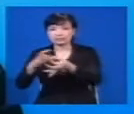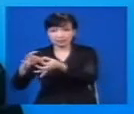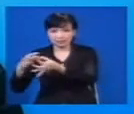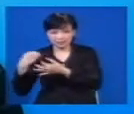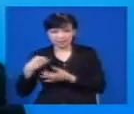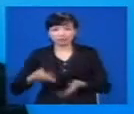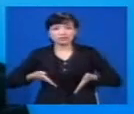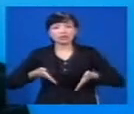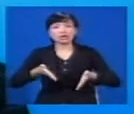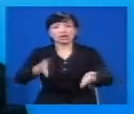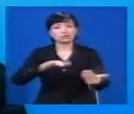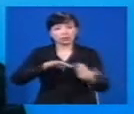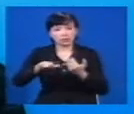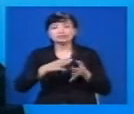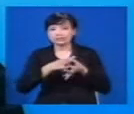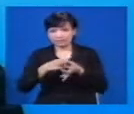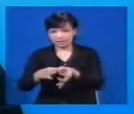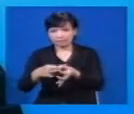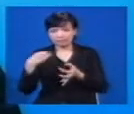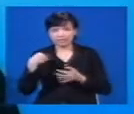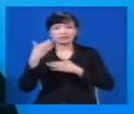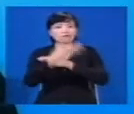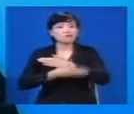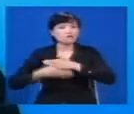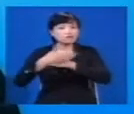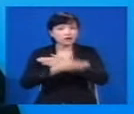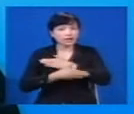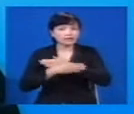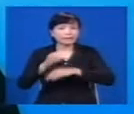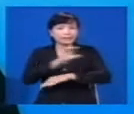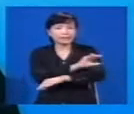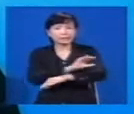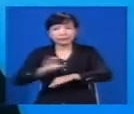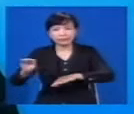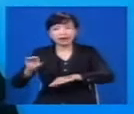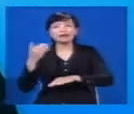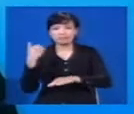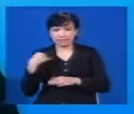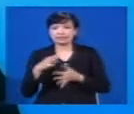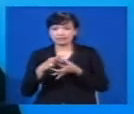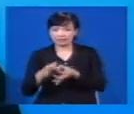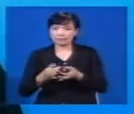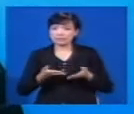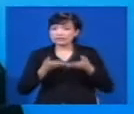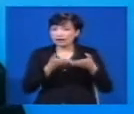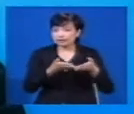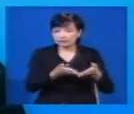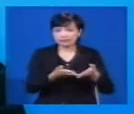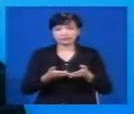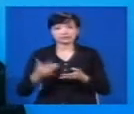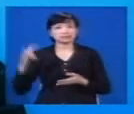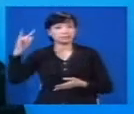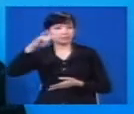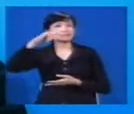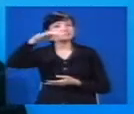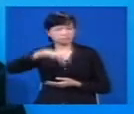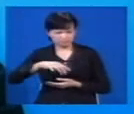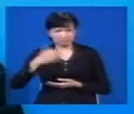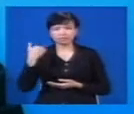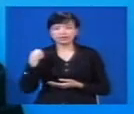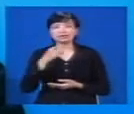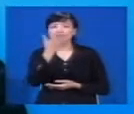นรถไฟแต่ปีนี้มีการพูดมากขึ้นว่าการที่จะทำอย่างไรในการเชื่อมไม่ว่าจะเป็นท่าเรือหรือสนามบินเพื่อให้เส้นท